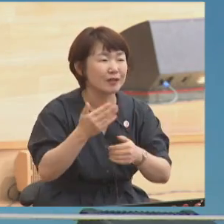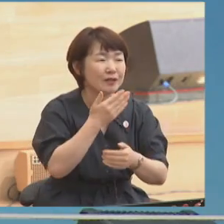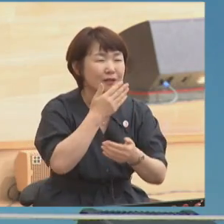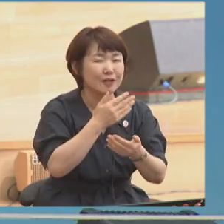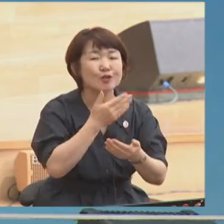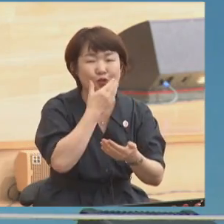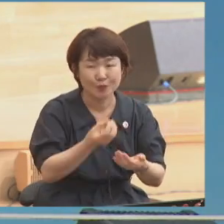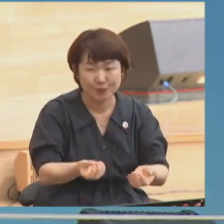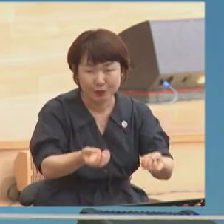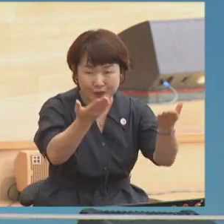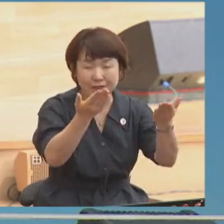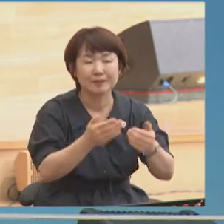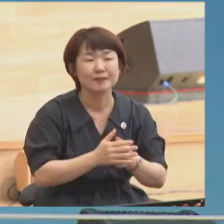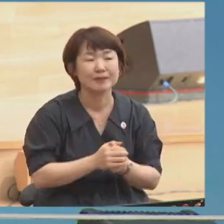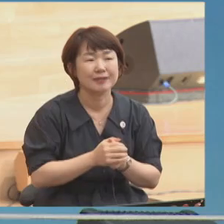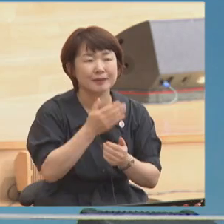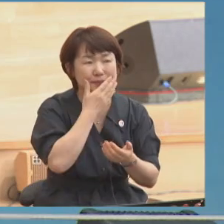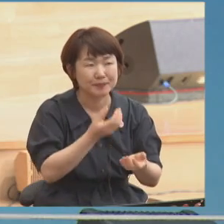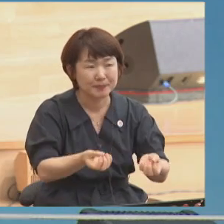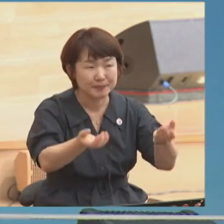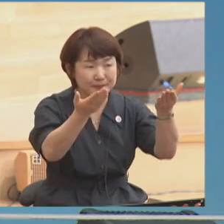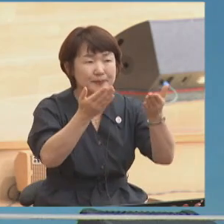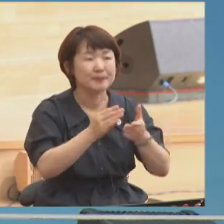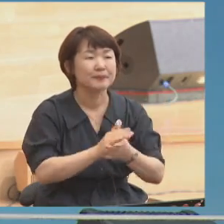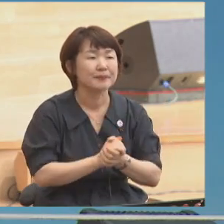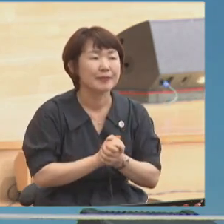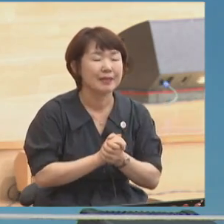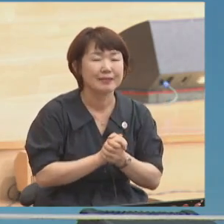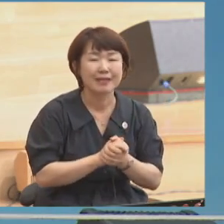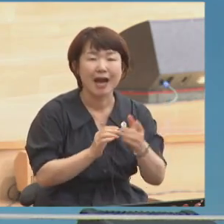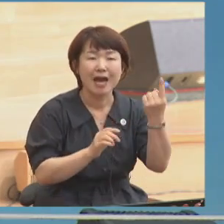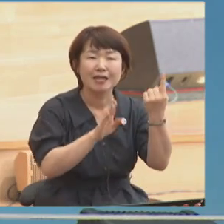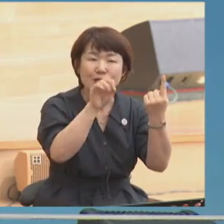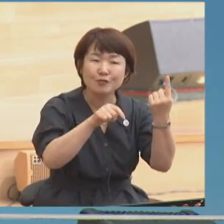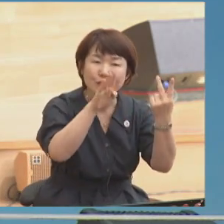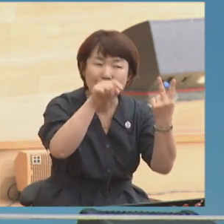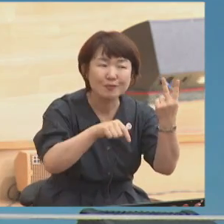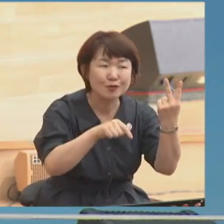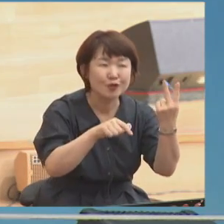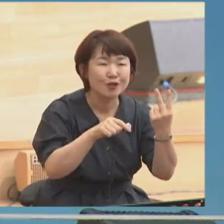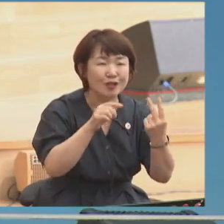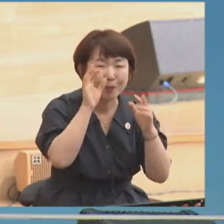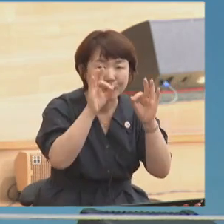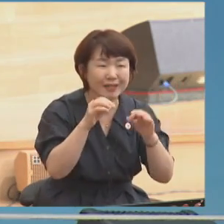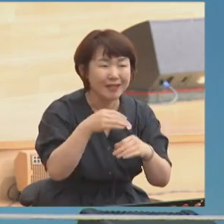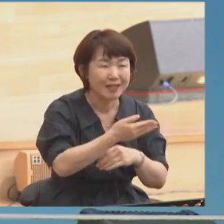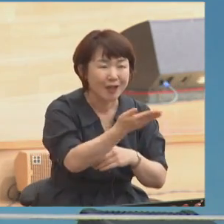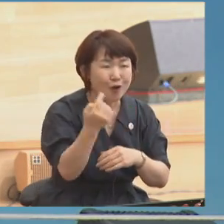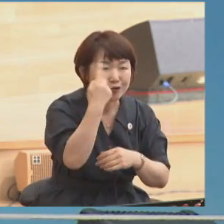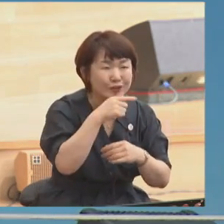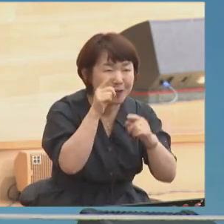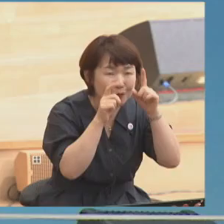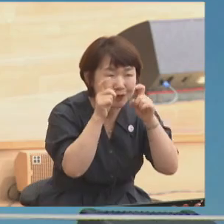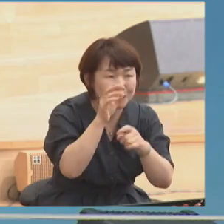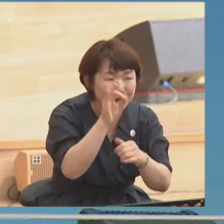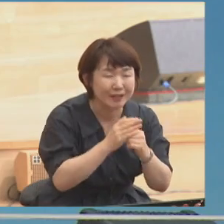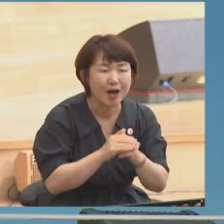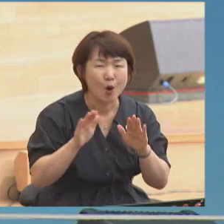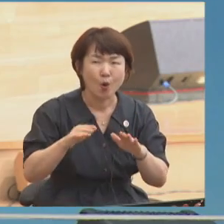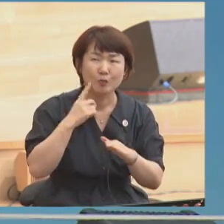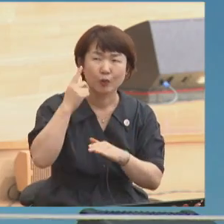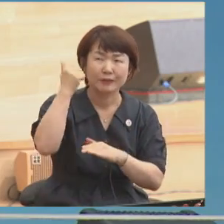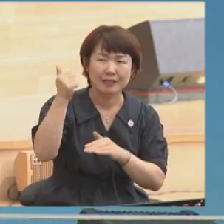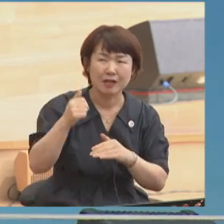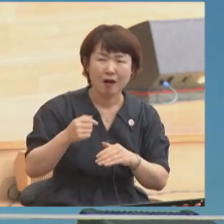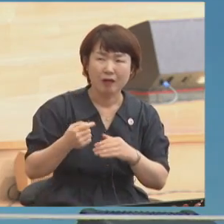이름으로 축원합니다. 축원합니다. 1부 2부 때 보니까 그런 표정들이 있더라고요. 야, 오늘